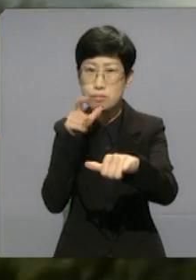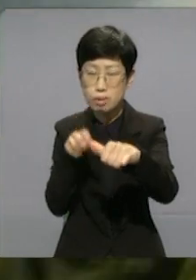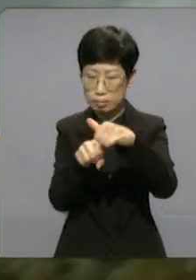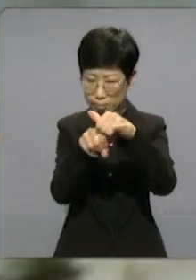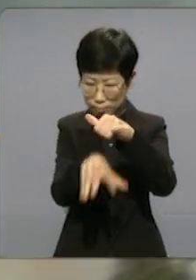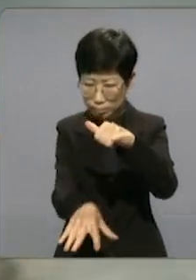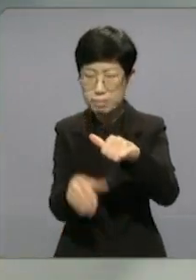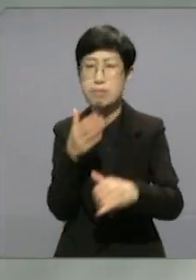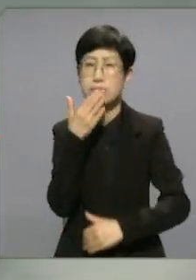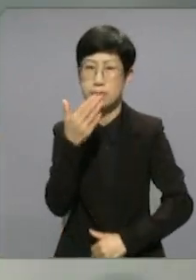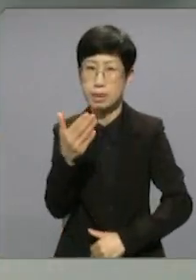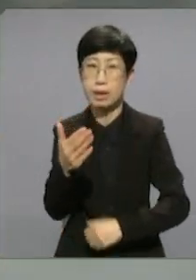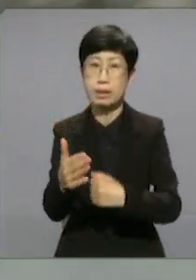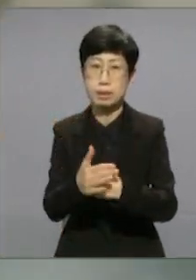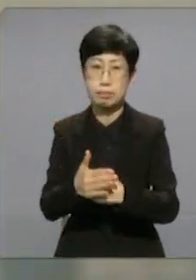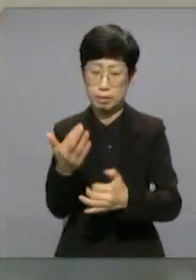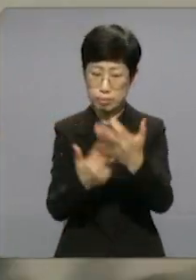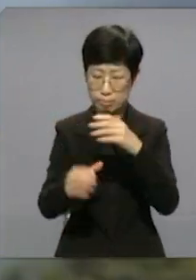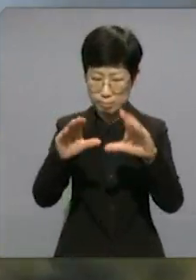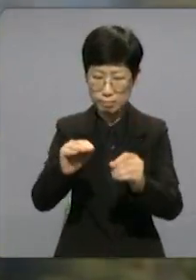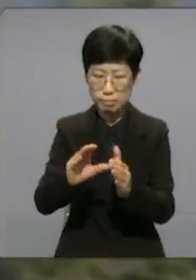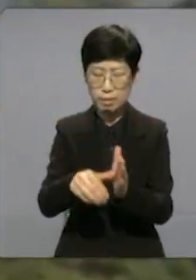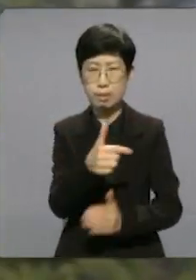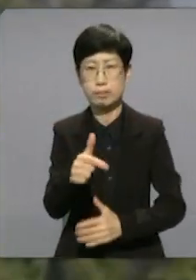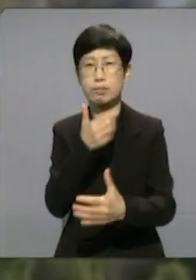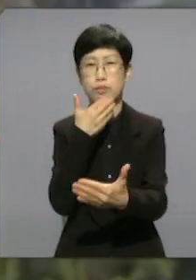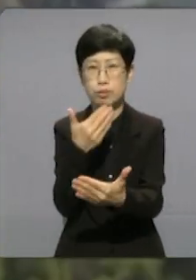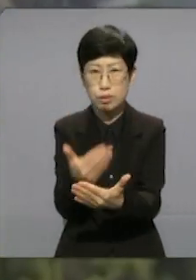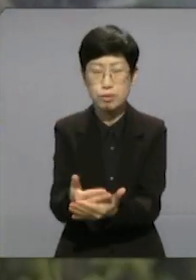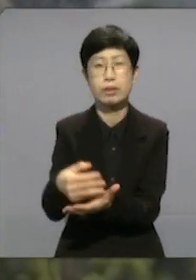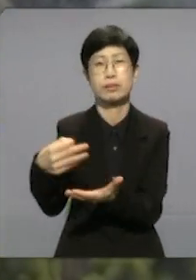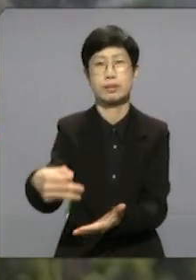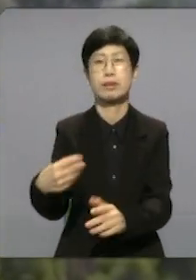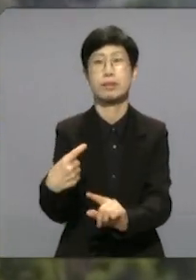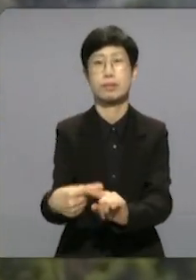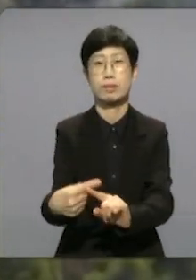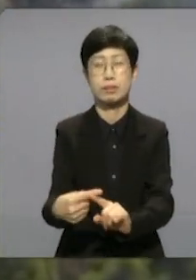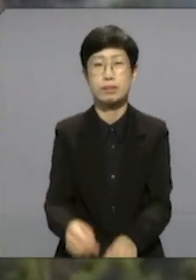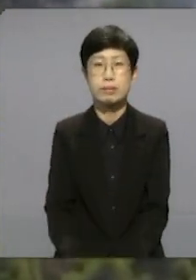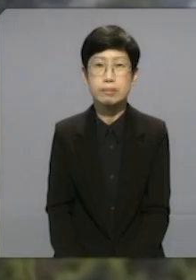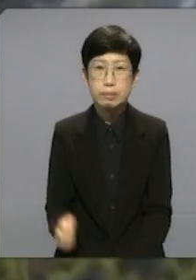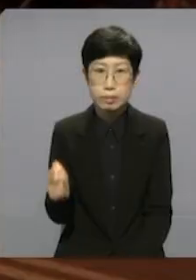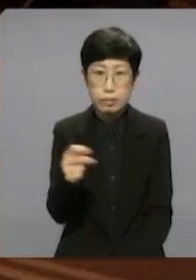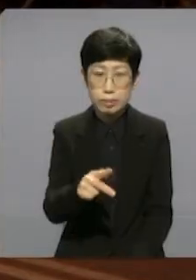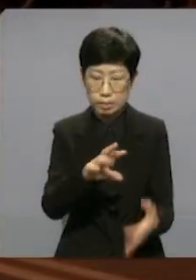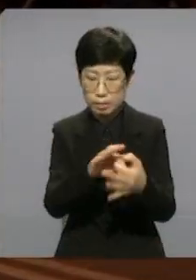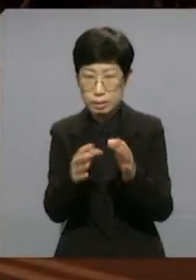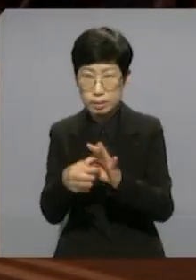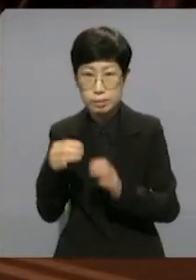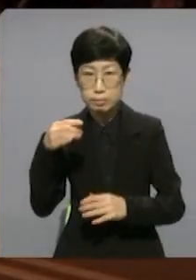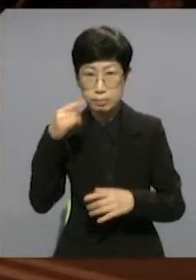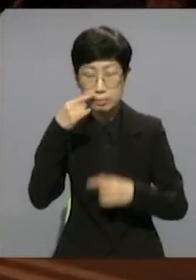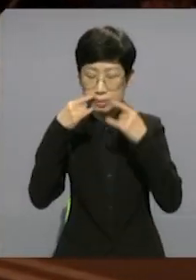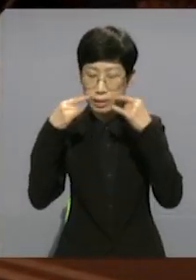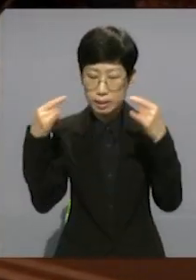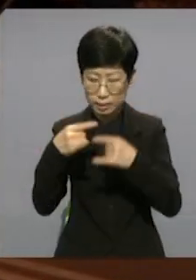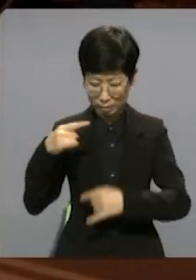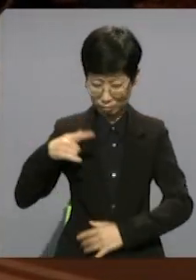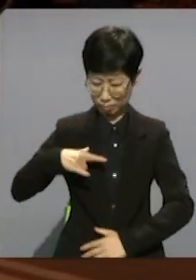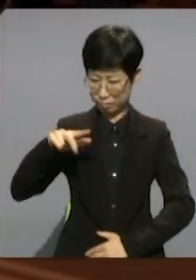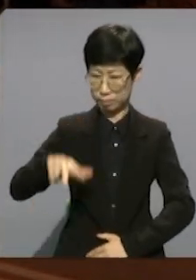물을 쏟아부을 수 있어 산불을 진압하는 데 핵심적인 자산입니다. 또한 그리스와 프랑스, 포르투갈